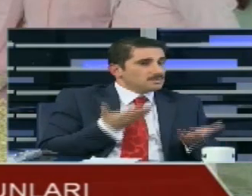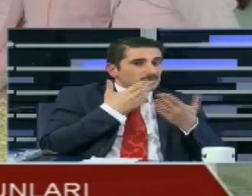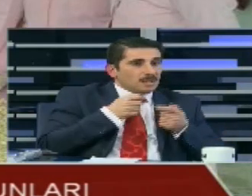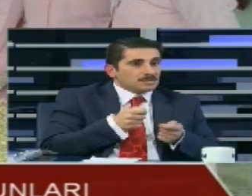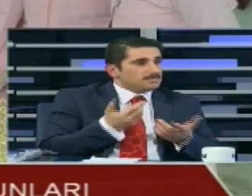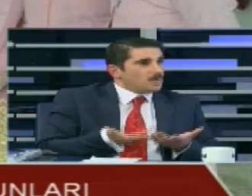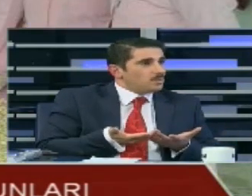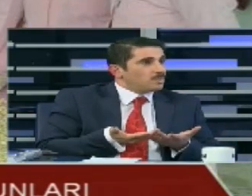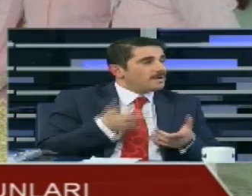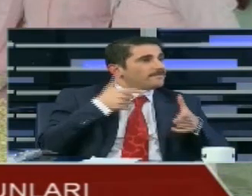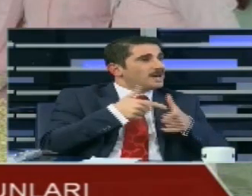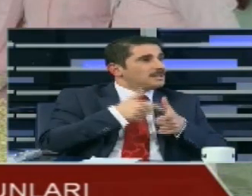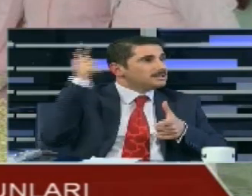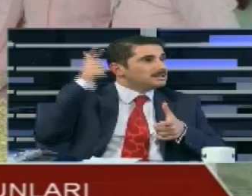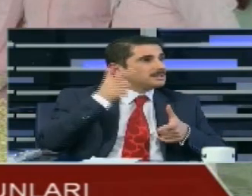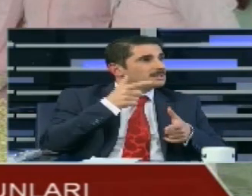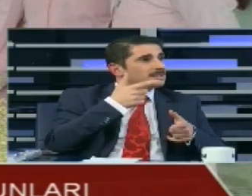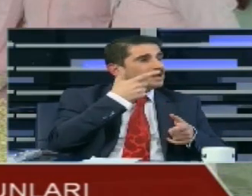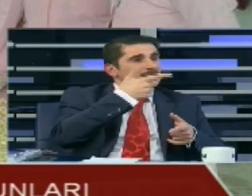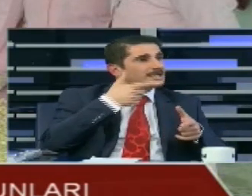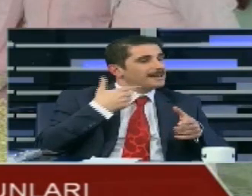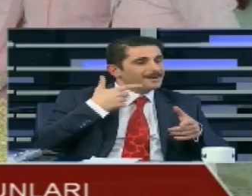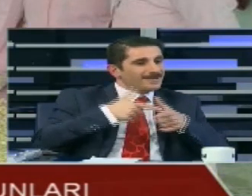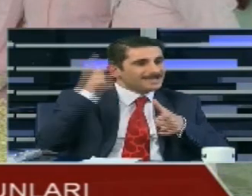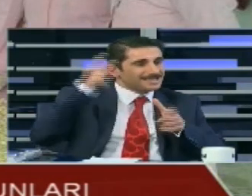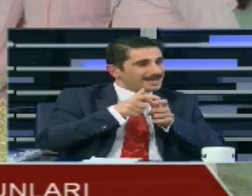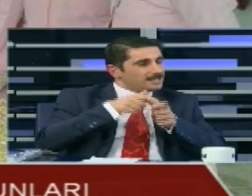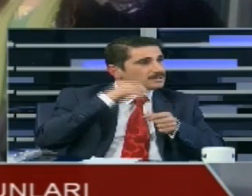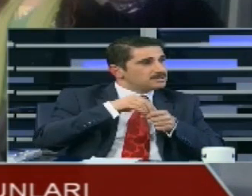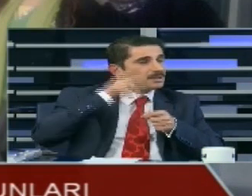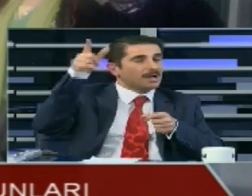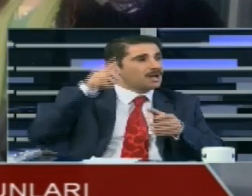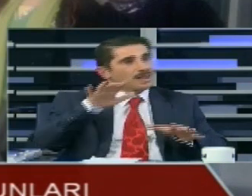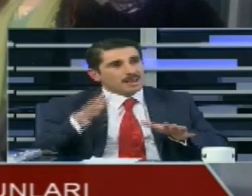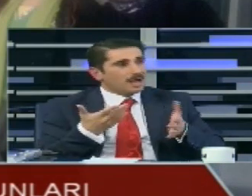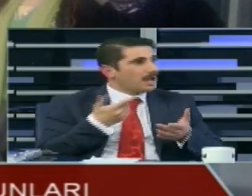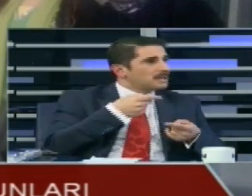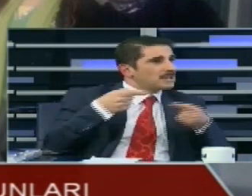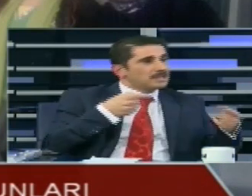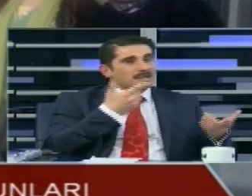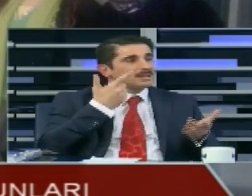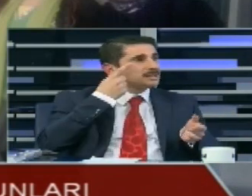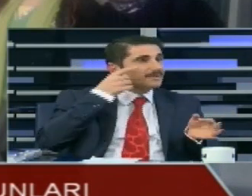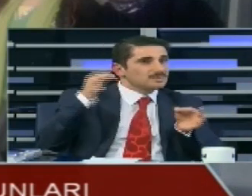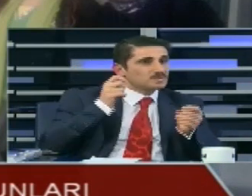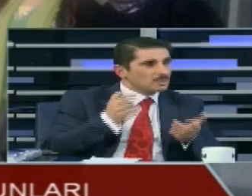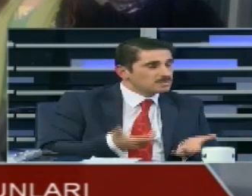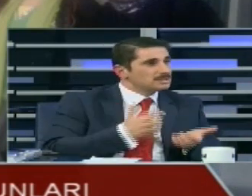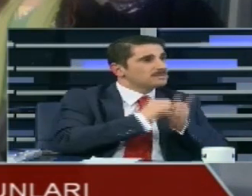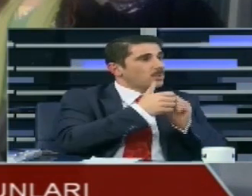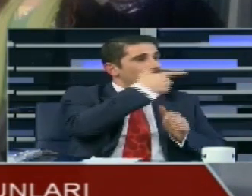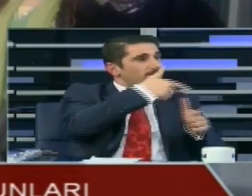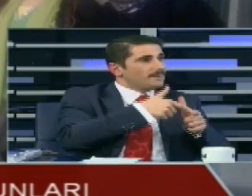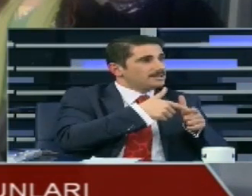biliyorsunuz 2023'e gitmek için bazı eksiklikleri aşmamız gerekiyor. Bu eksiklikleri aşmadığımız sürece 2023'e